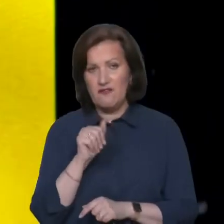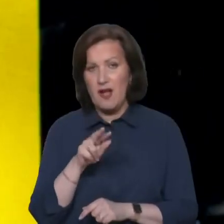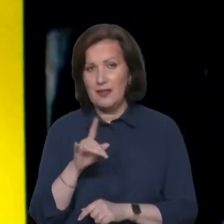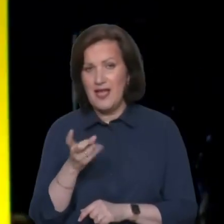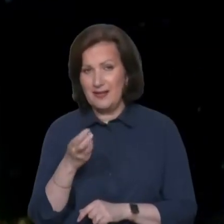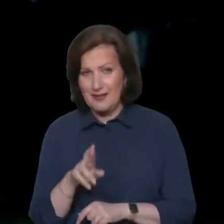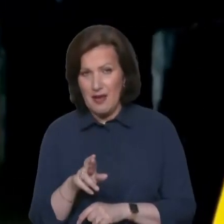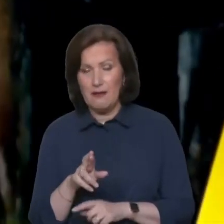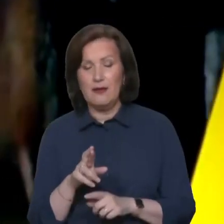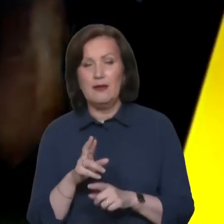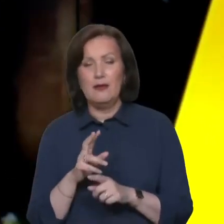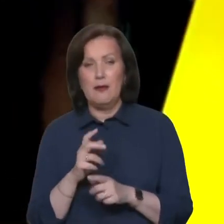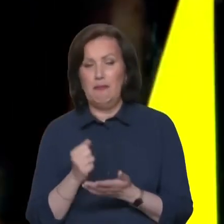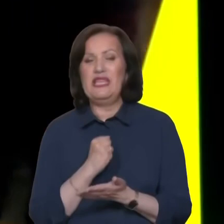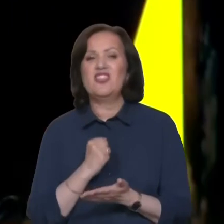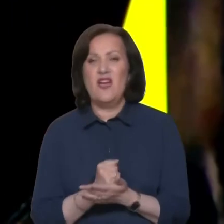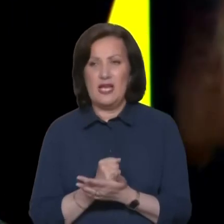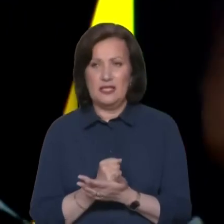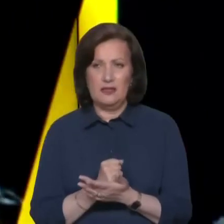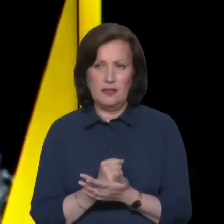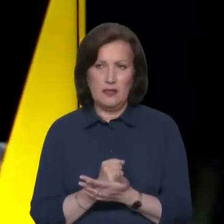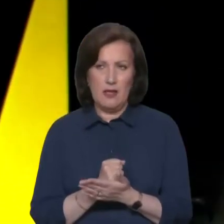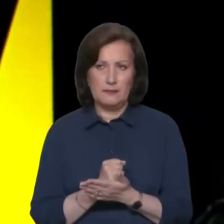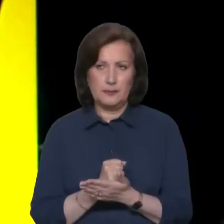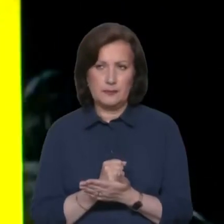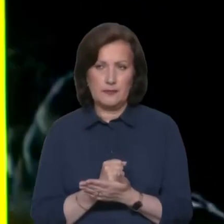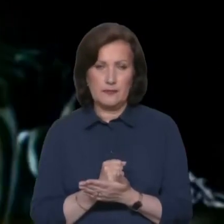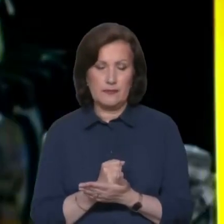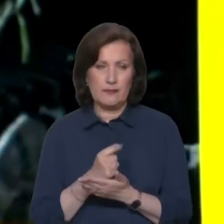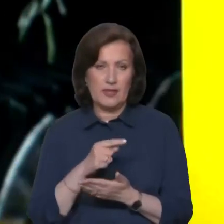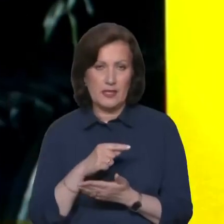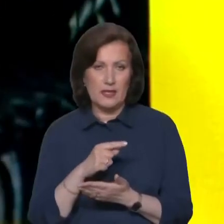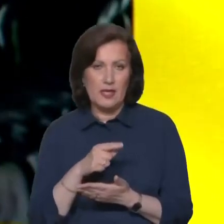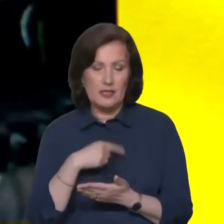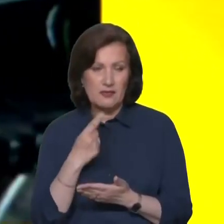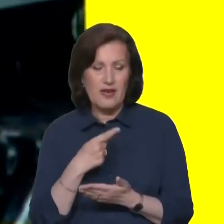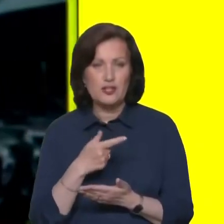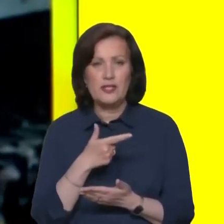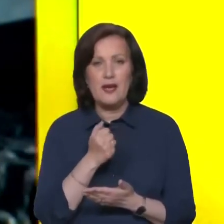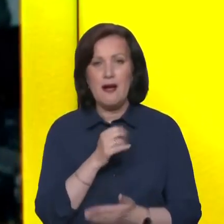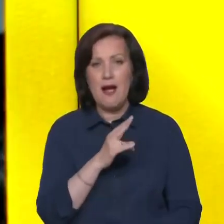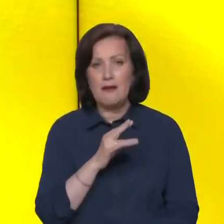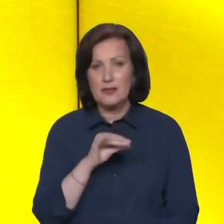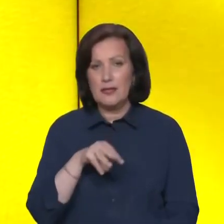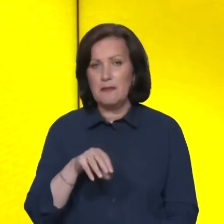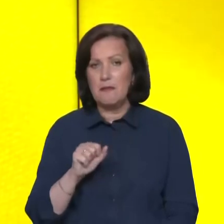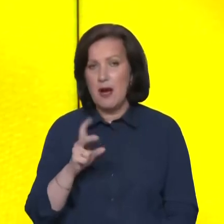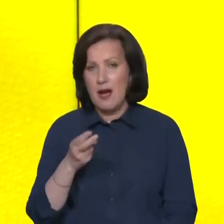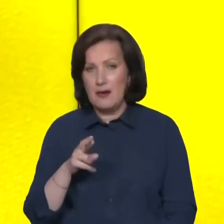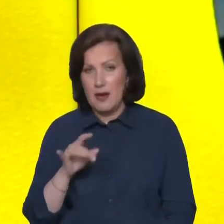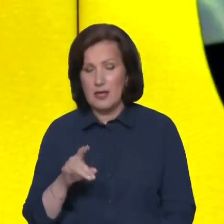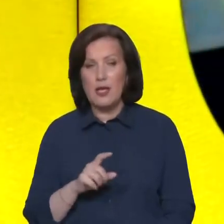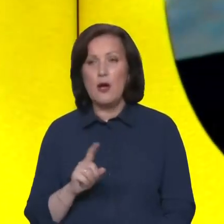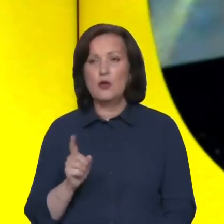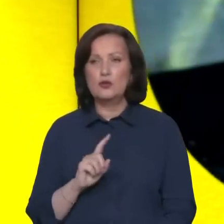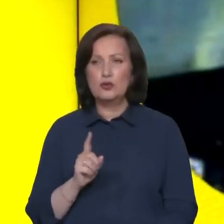якраз дуже підтвердила, власне кажучи, це твердження пані Ганни Маляр. В тому плані, що штормів,